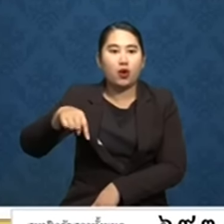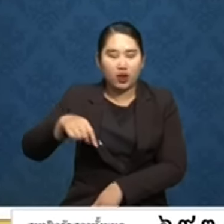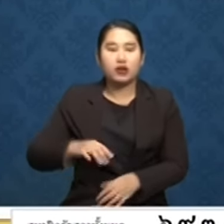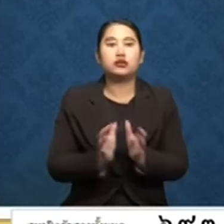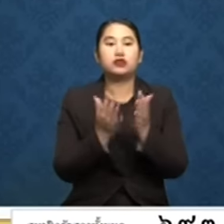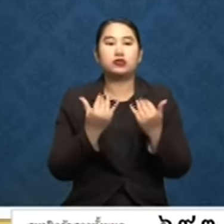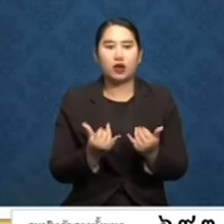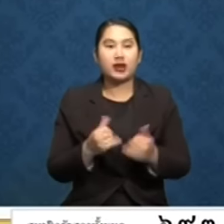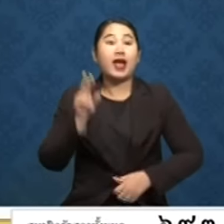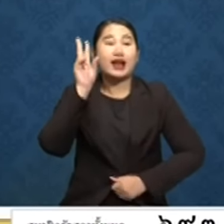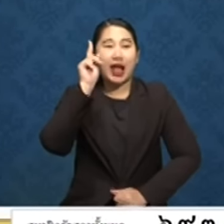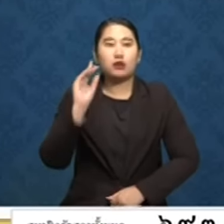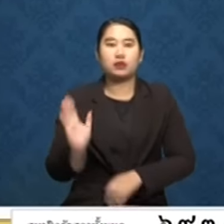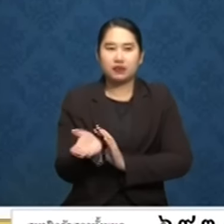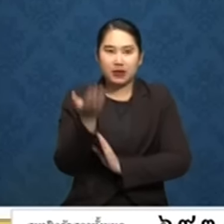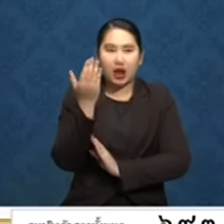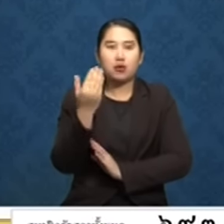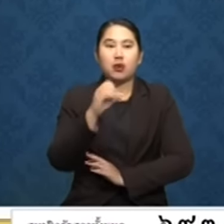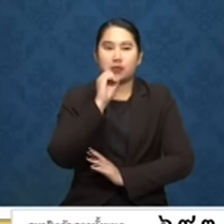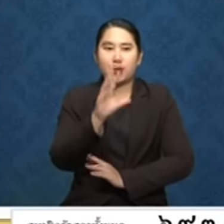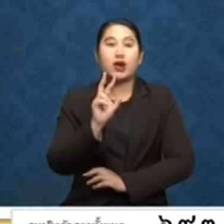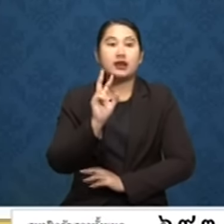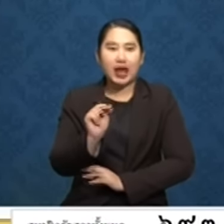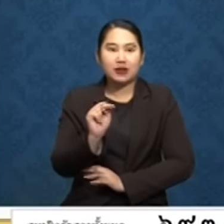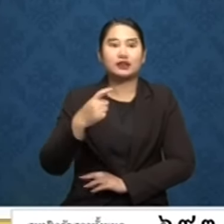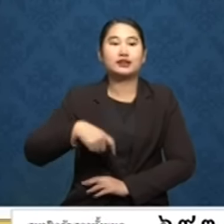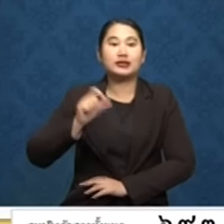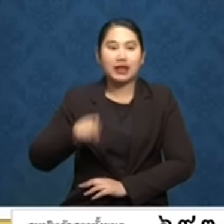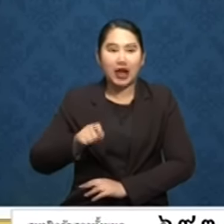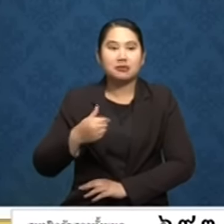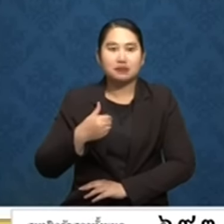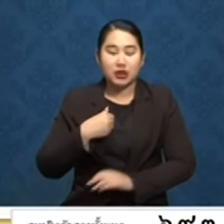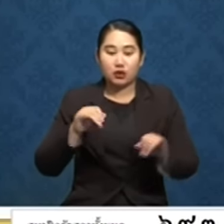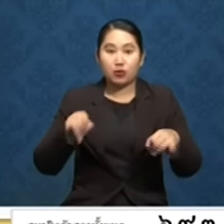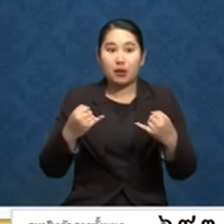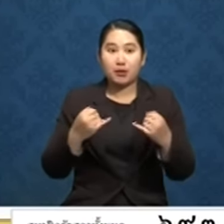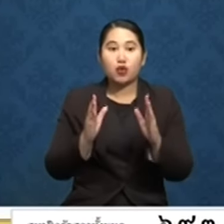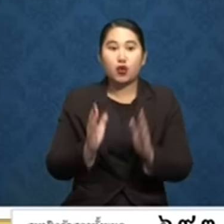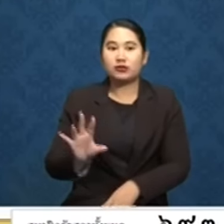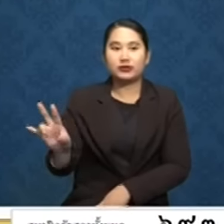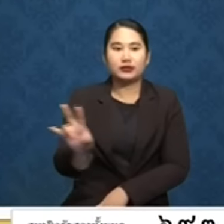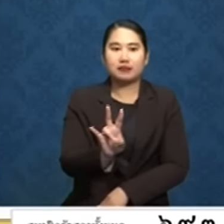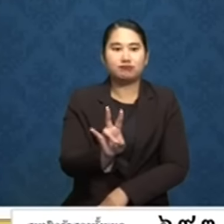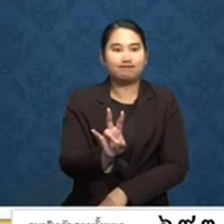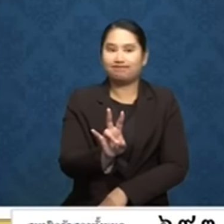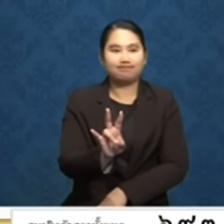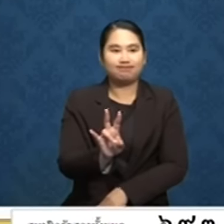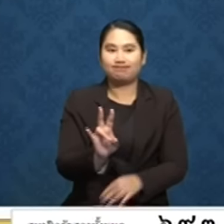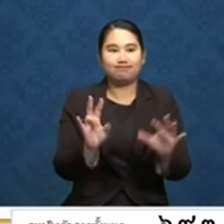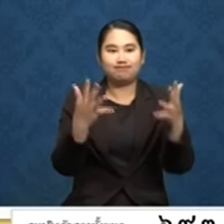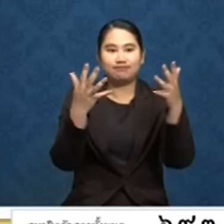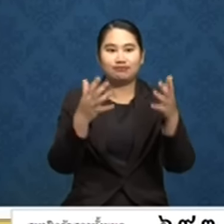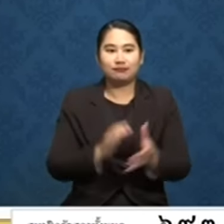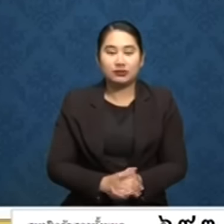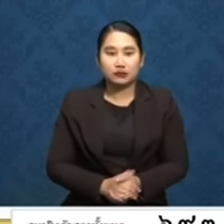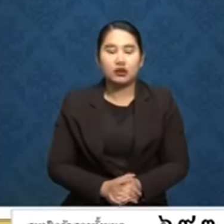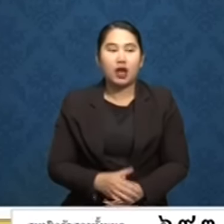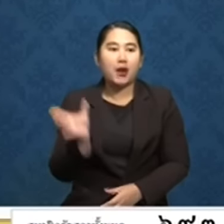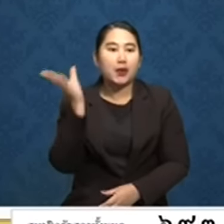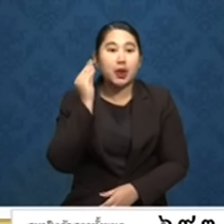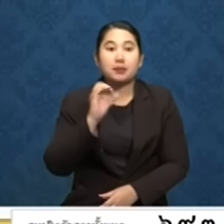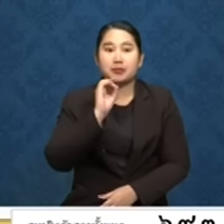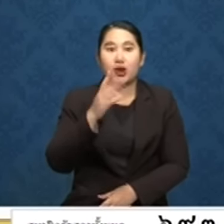ดข่าวเมื่อเช้านี้มีการนัดครั้งแรกนะครับก็ไม่มีจำเลยทั้ง7คนเนี่ยนะครับเดินทางไปที่ศาลเลยทราบว่าท